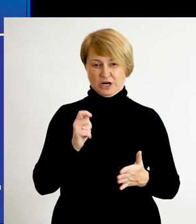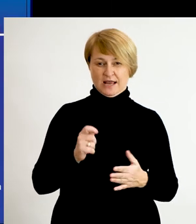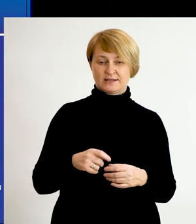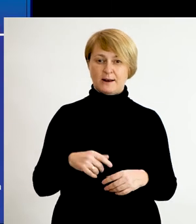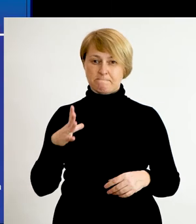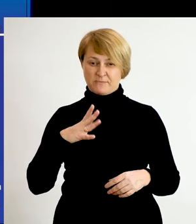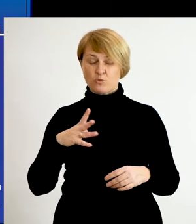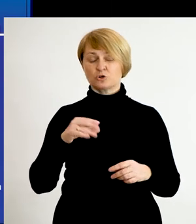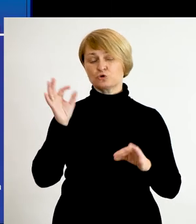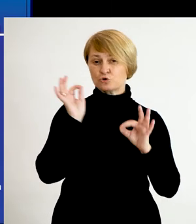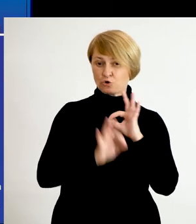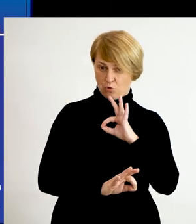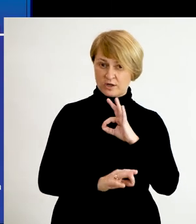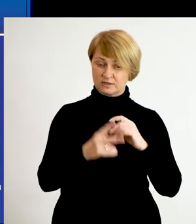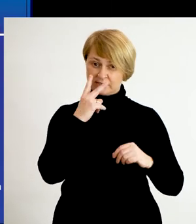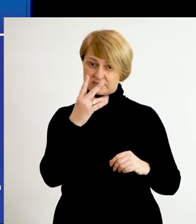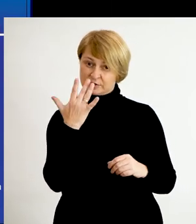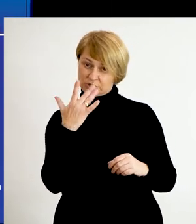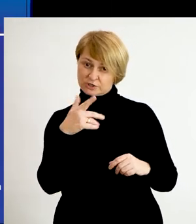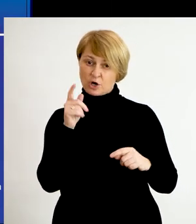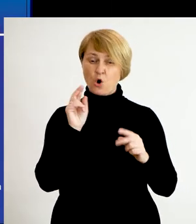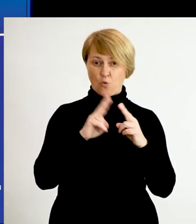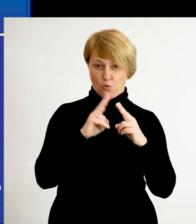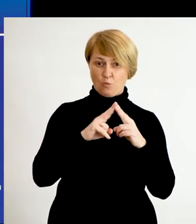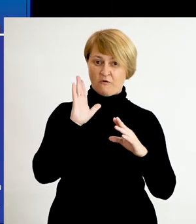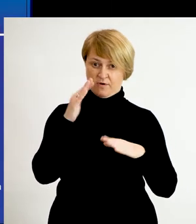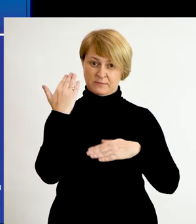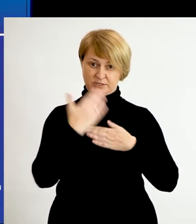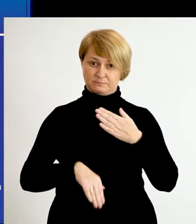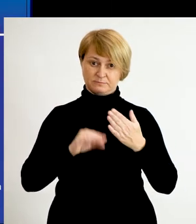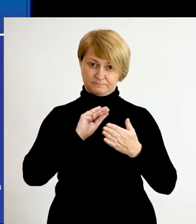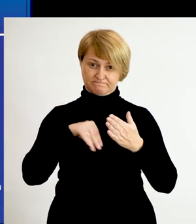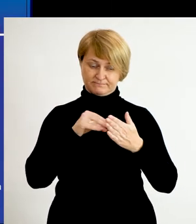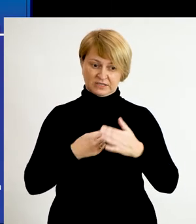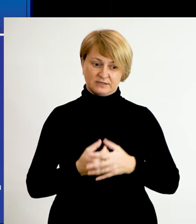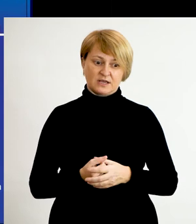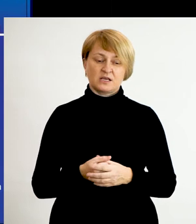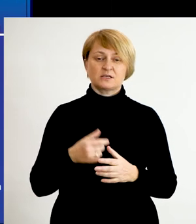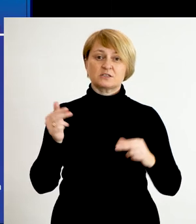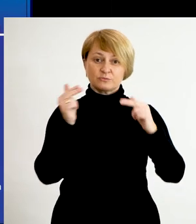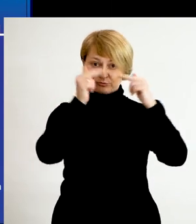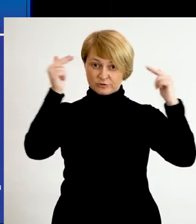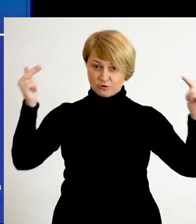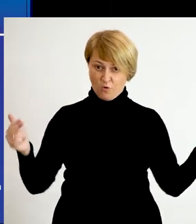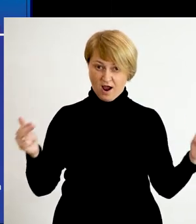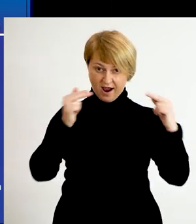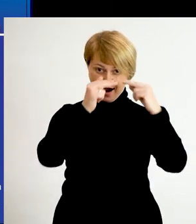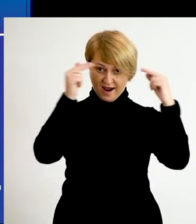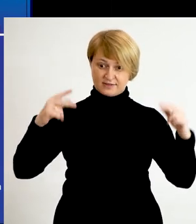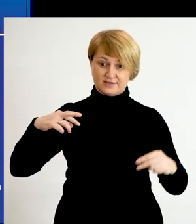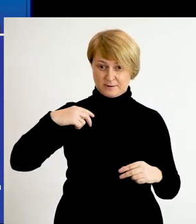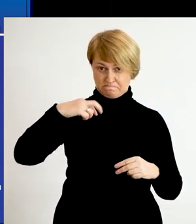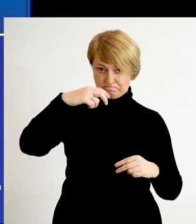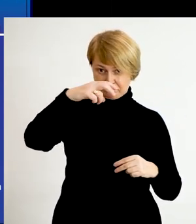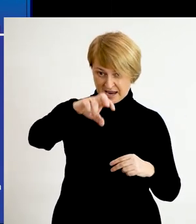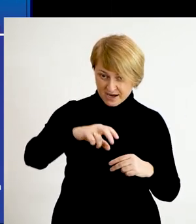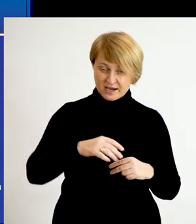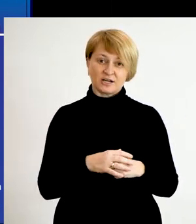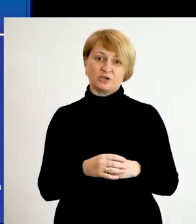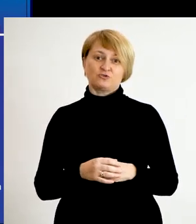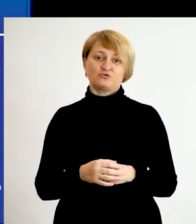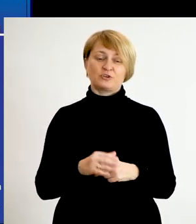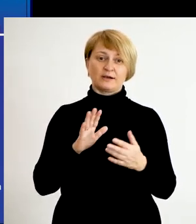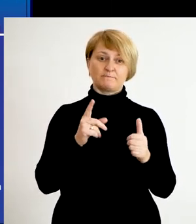Zobaczymy dokładnie, jak podpiszemy umowę po przetargu. Natomiast w ramach tego zadania zrobiliśmy również dwie kładki piesze, między innymi, czyli